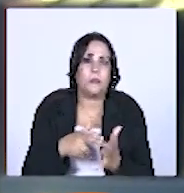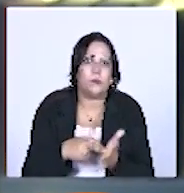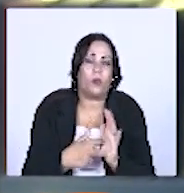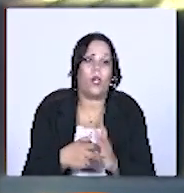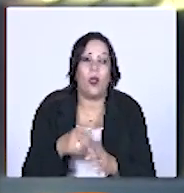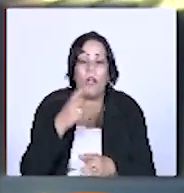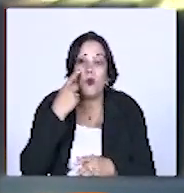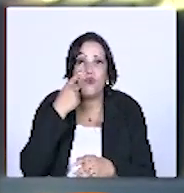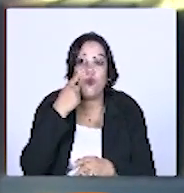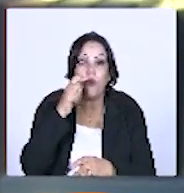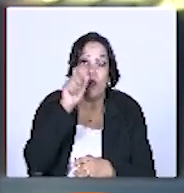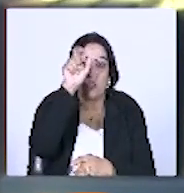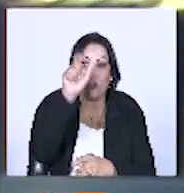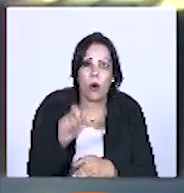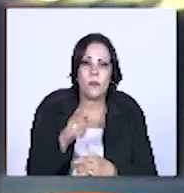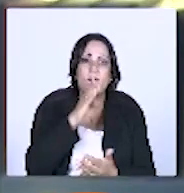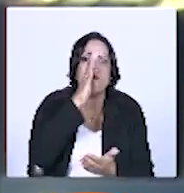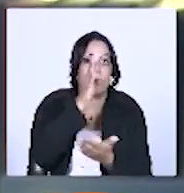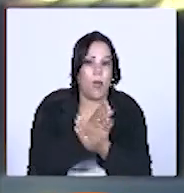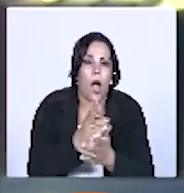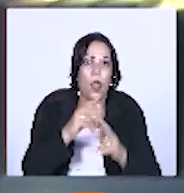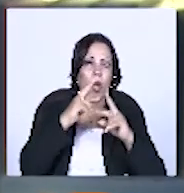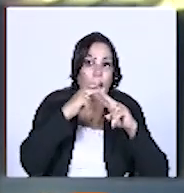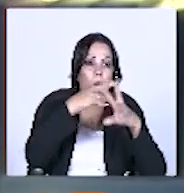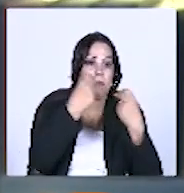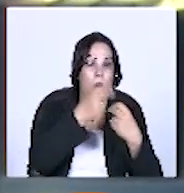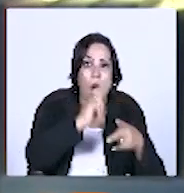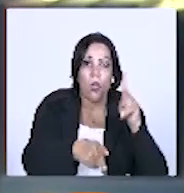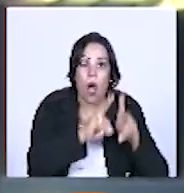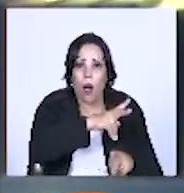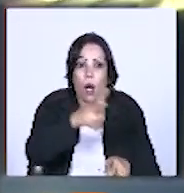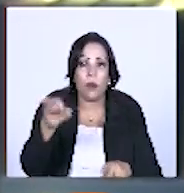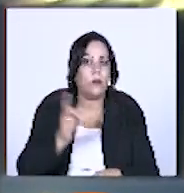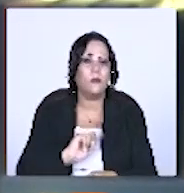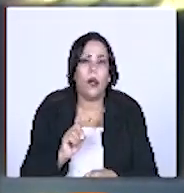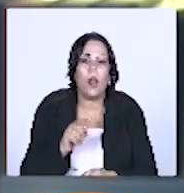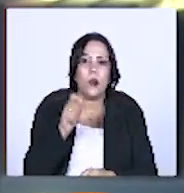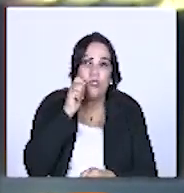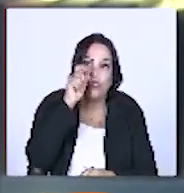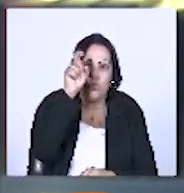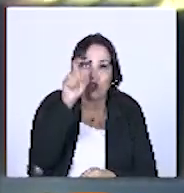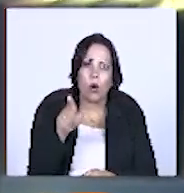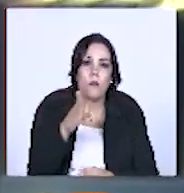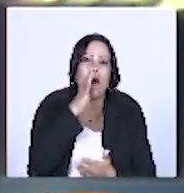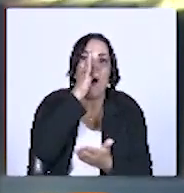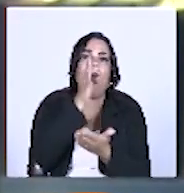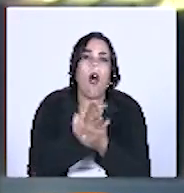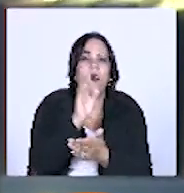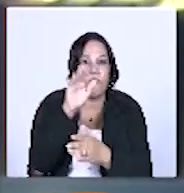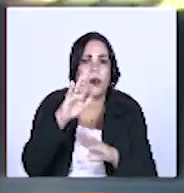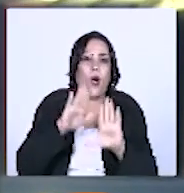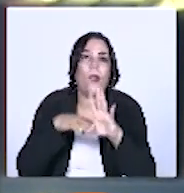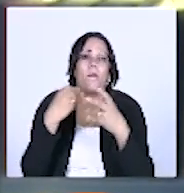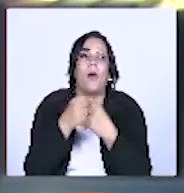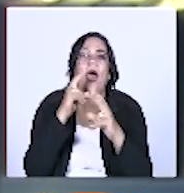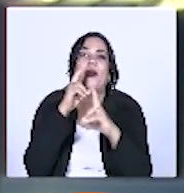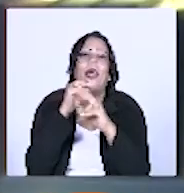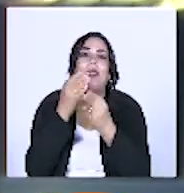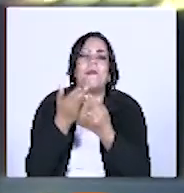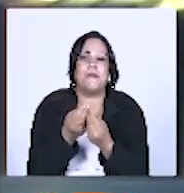حد موثوق فيه احنا ما بنقولش نحكي لاي حد انا بقول حد موثوق فيه اقعد اتكلم